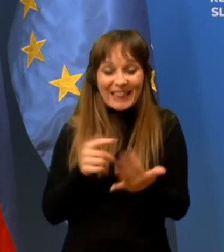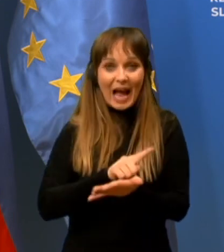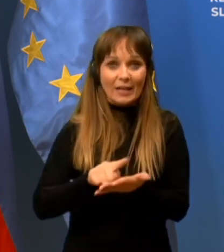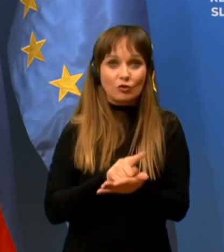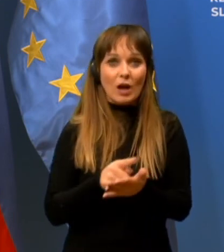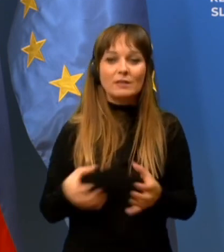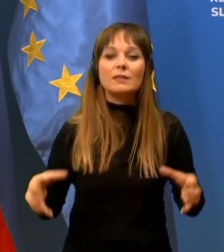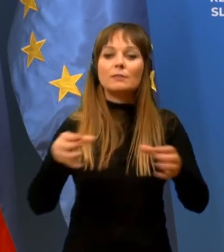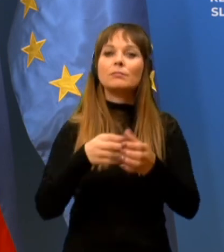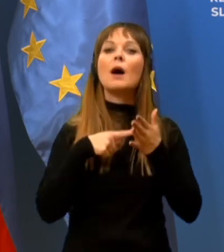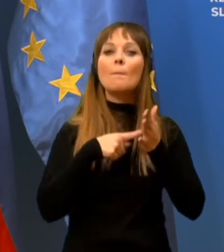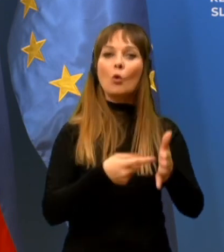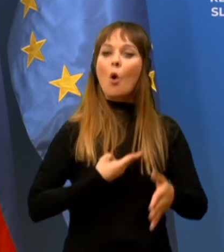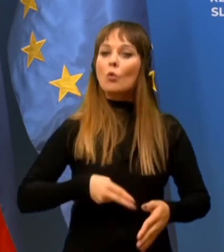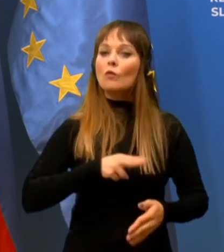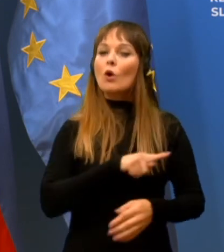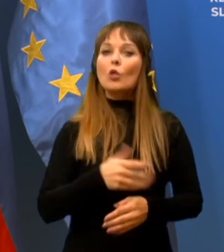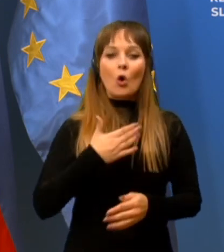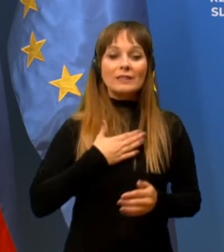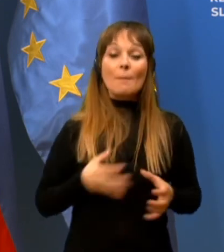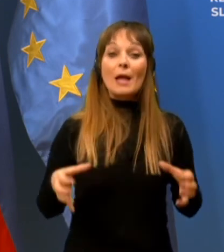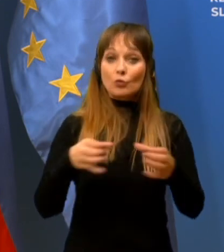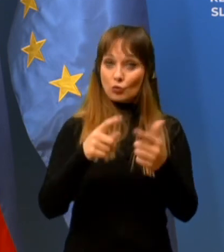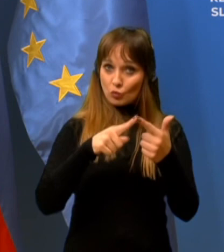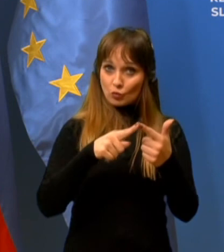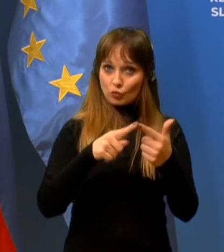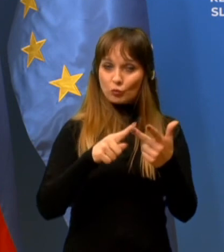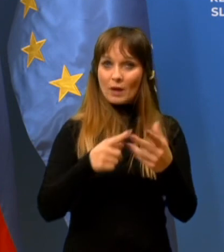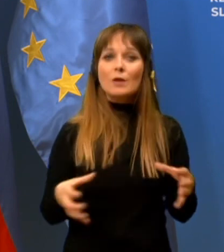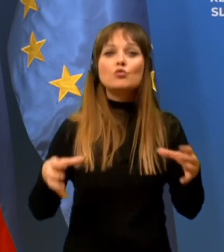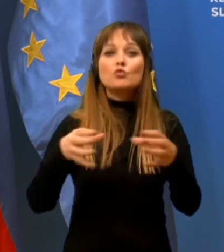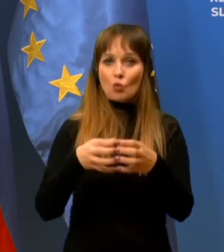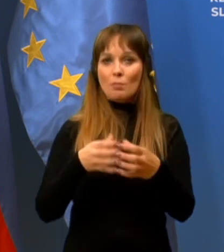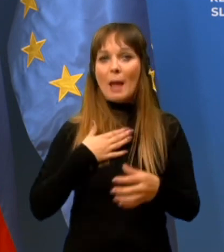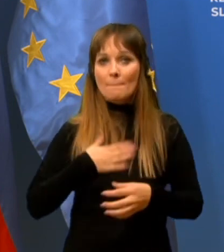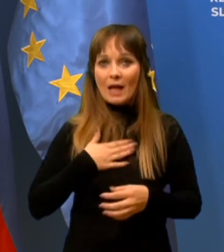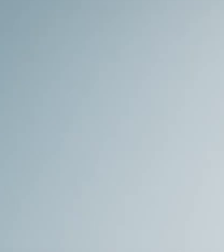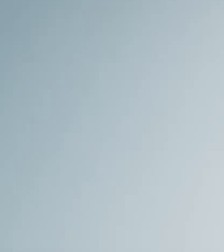da pokažemo odgovornost do sebe, družbe in skupne blaginje.